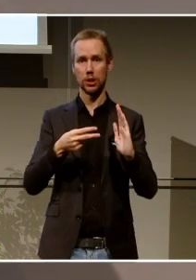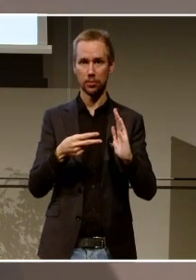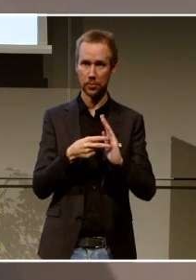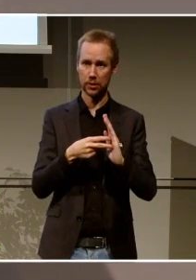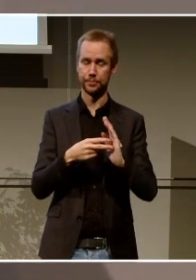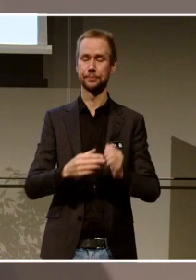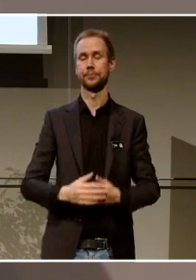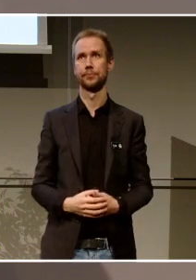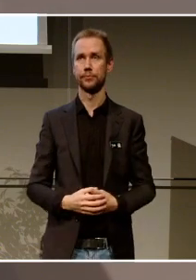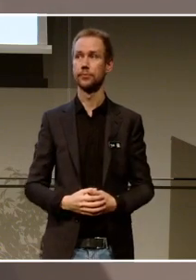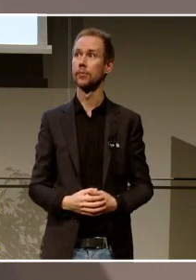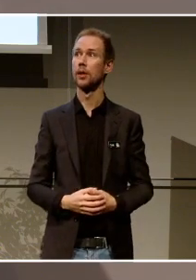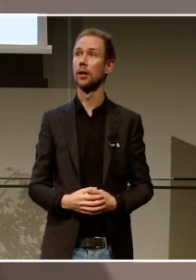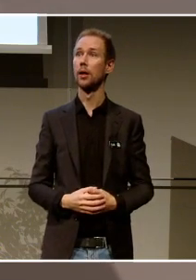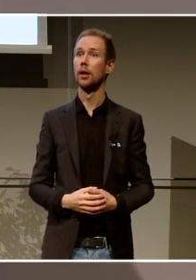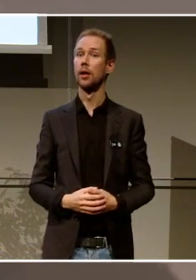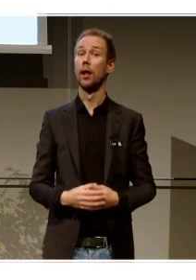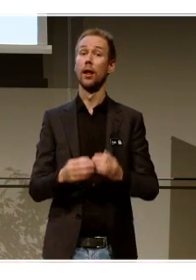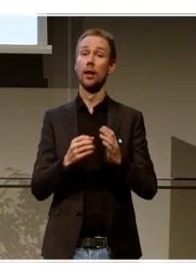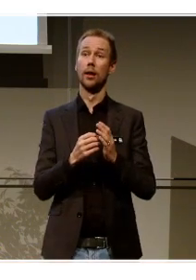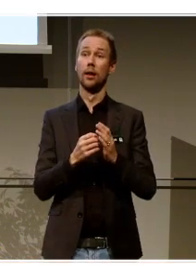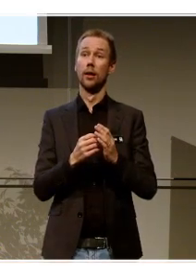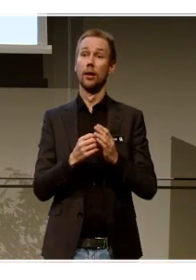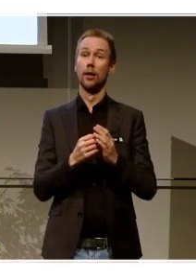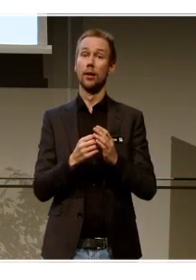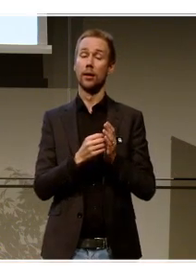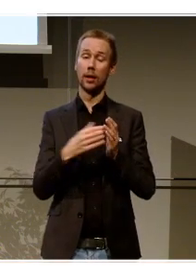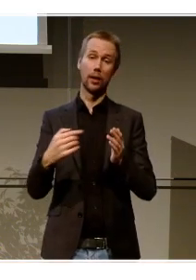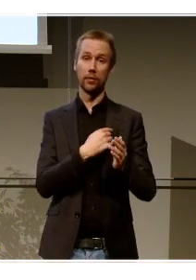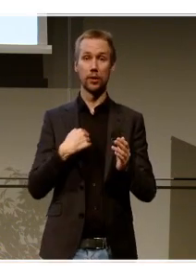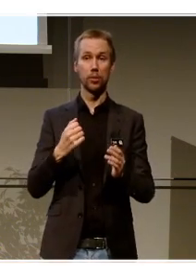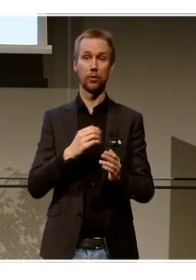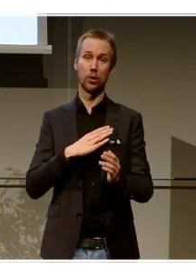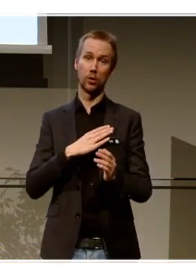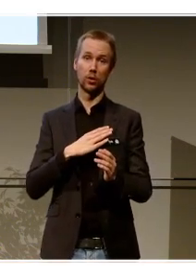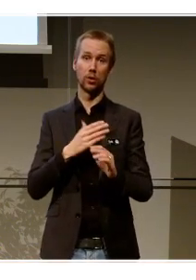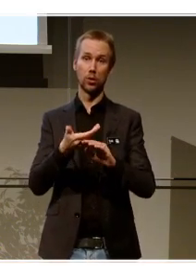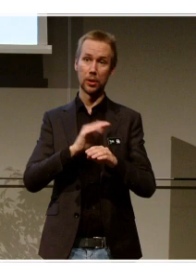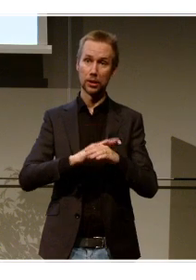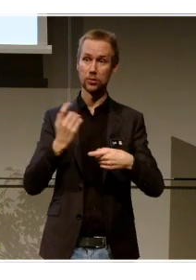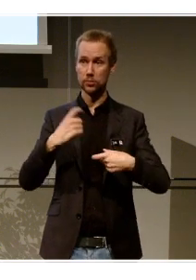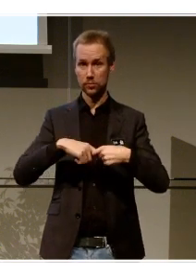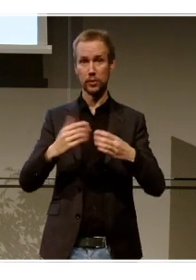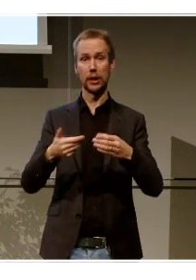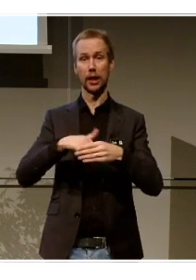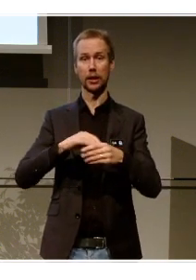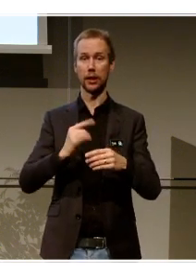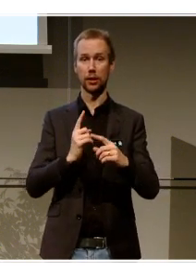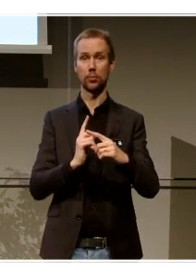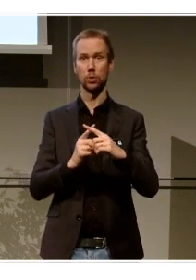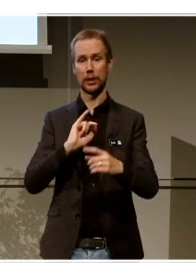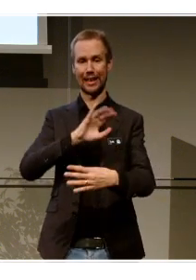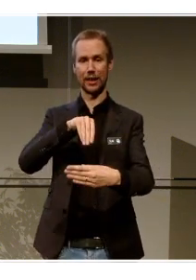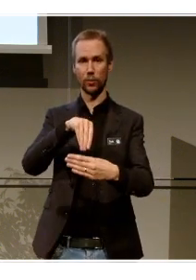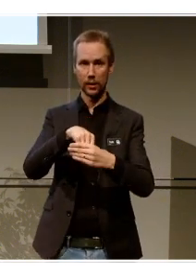här leder då till att vi måste ha kompetenser för delaktighet och inkludering. Vi måste